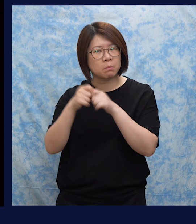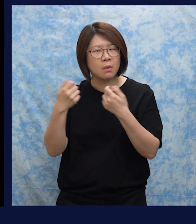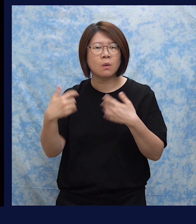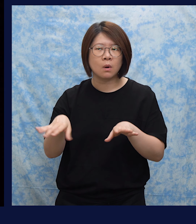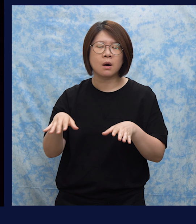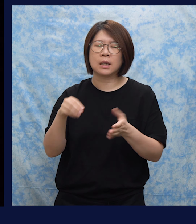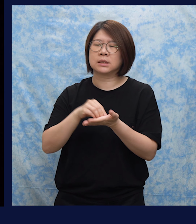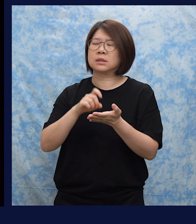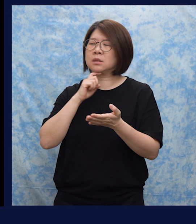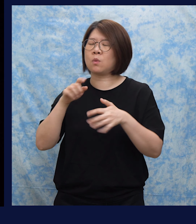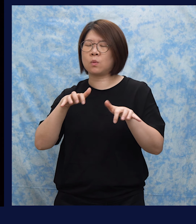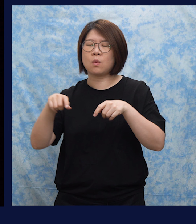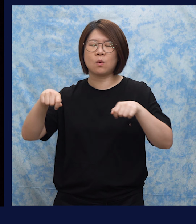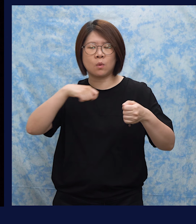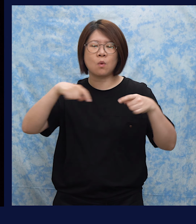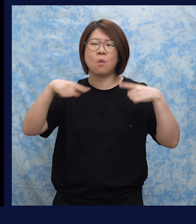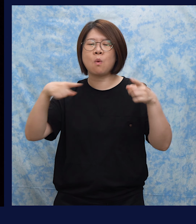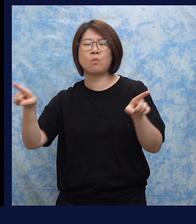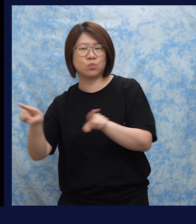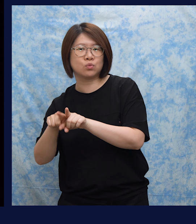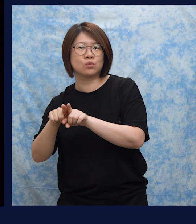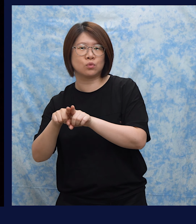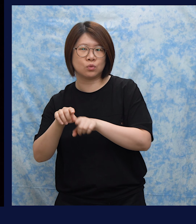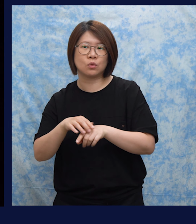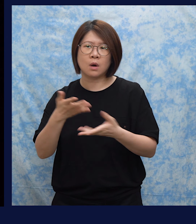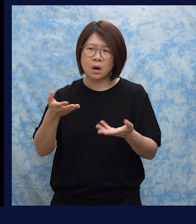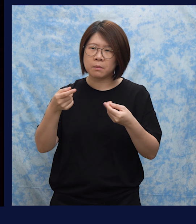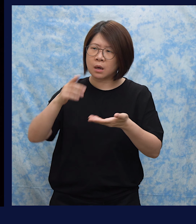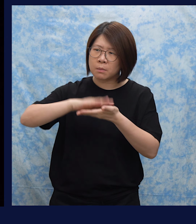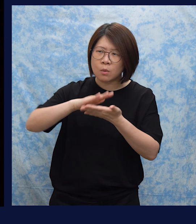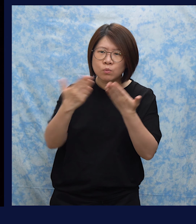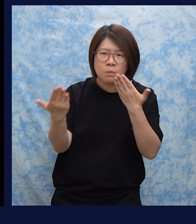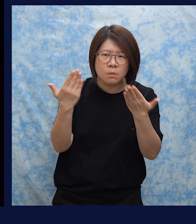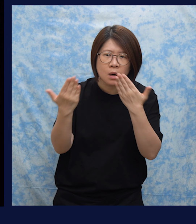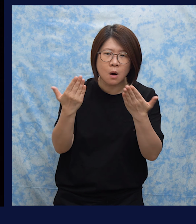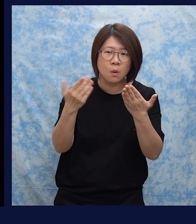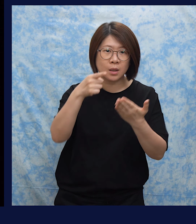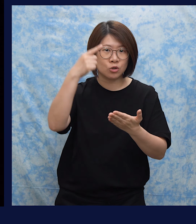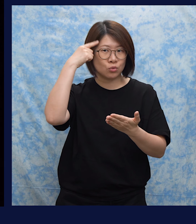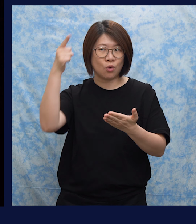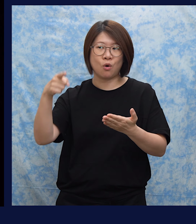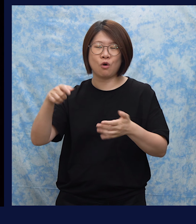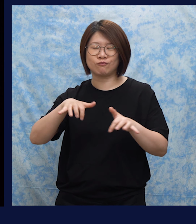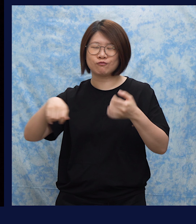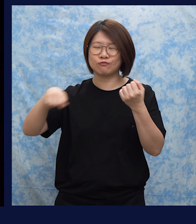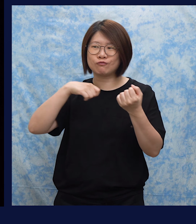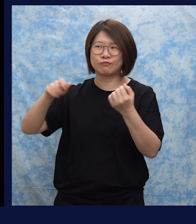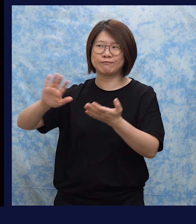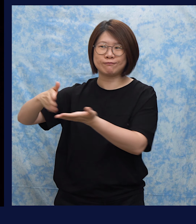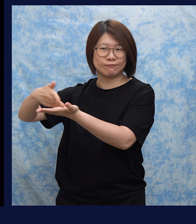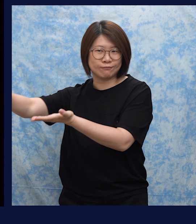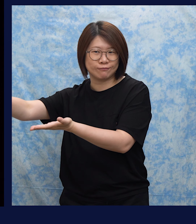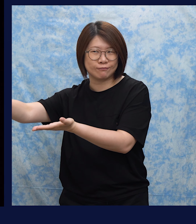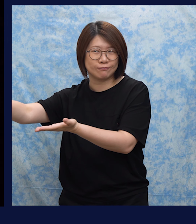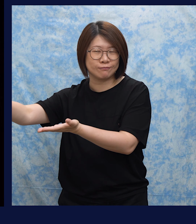係我係比較習慣聽到嘅，就係有樂器嘅伴奏嘅。咁但係你帶嚟嘅另一個版本或者一個比較咧，你想拎